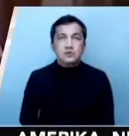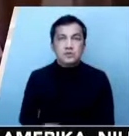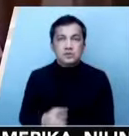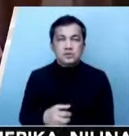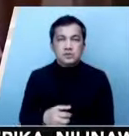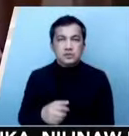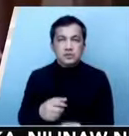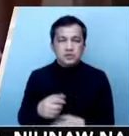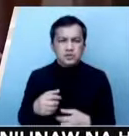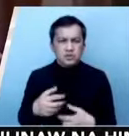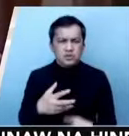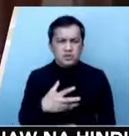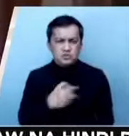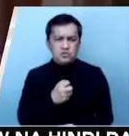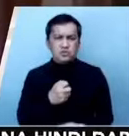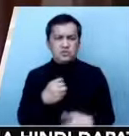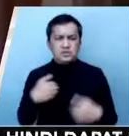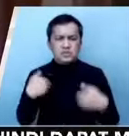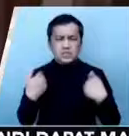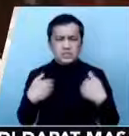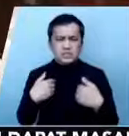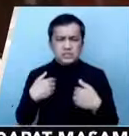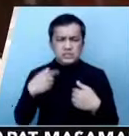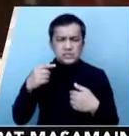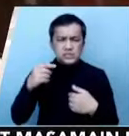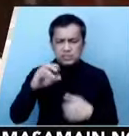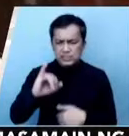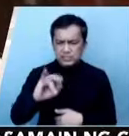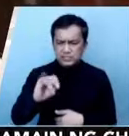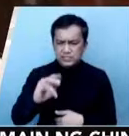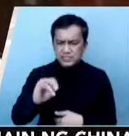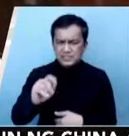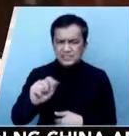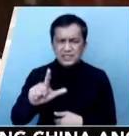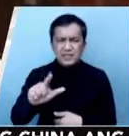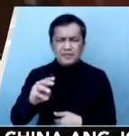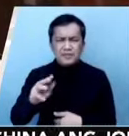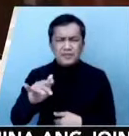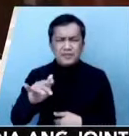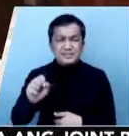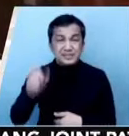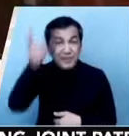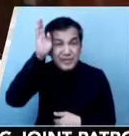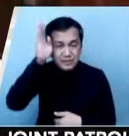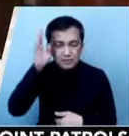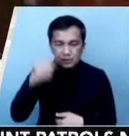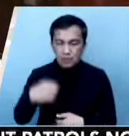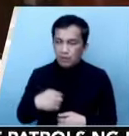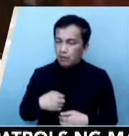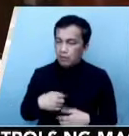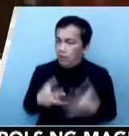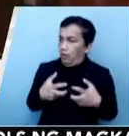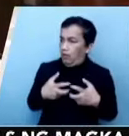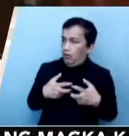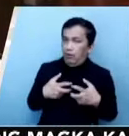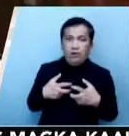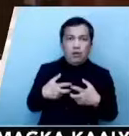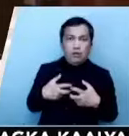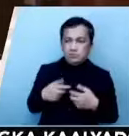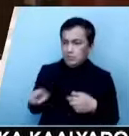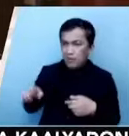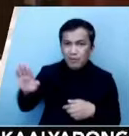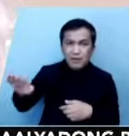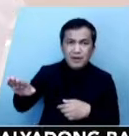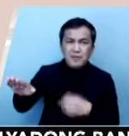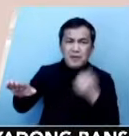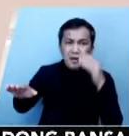versus intracranial mass. Na-shock po talaga ako sa nangyari sa kanya kasi ang bata pa niya para may